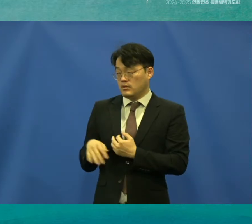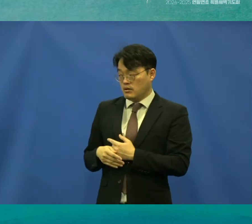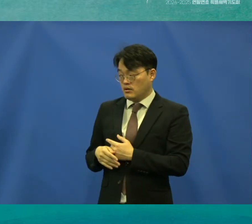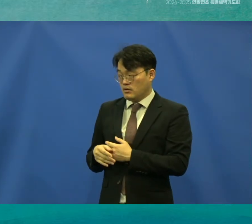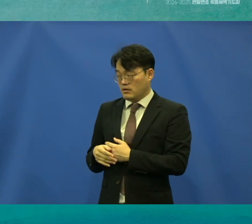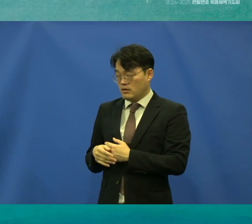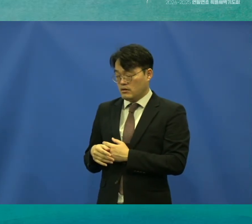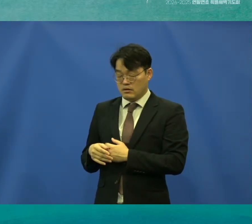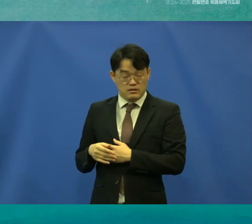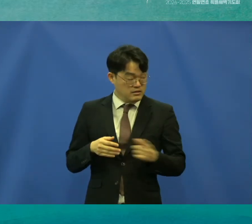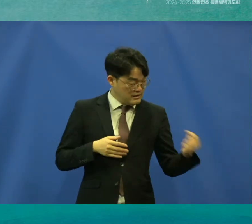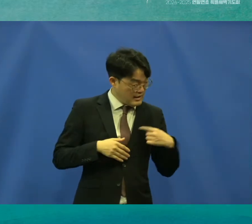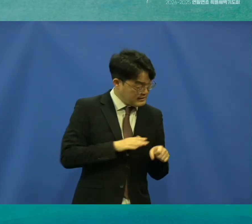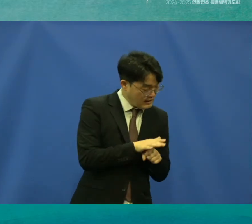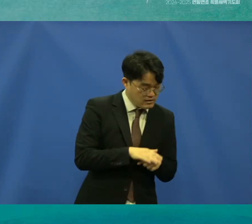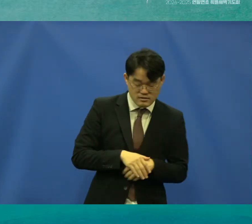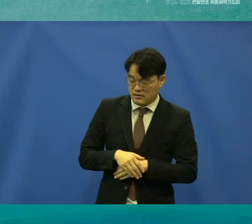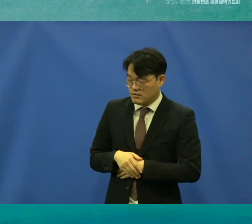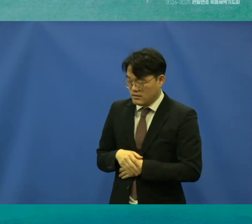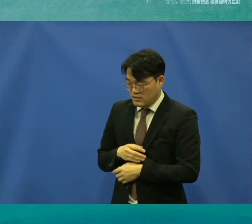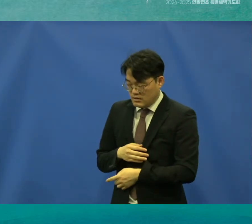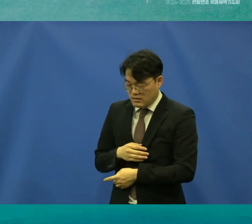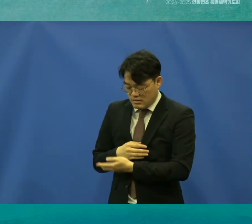저자는 아마도